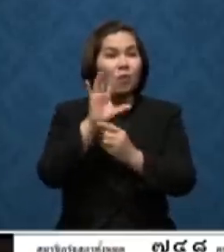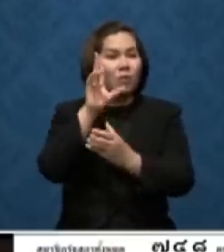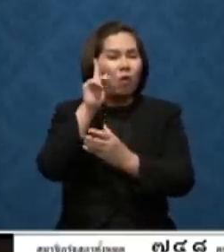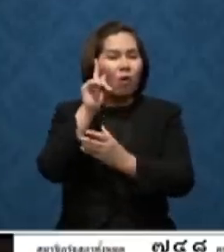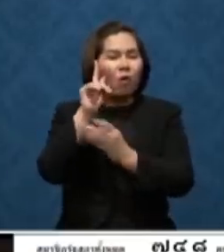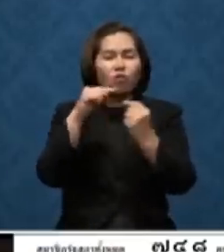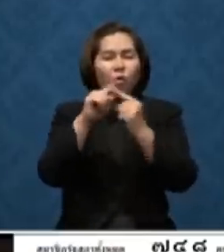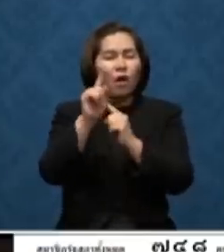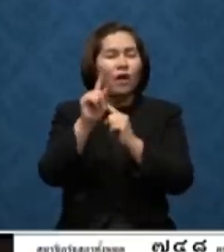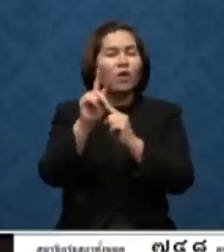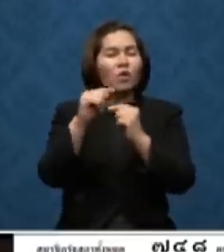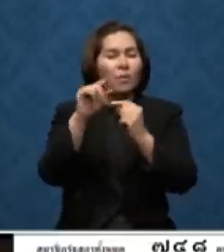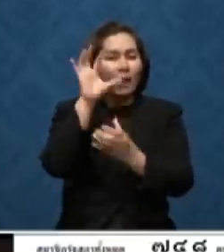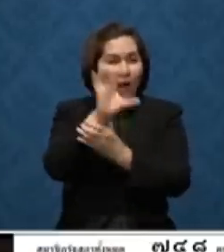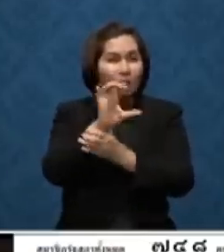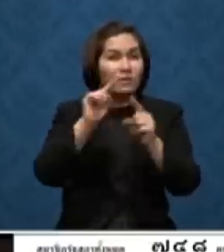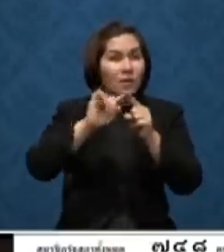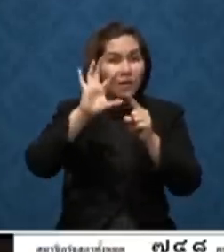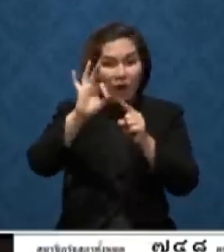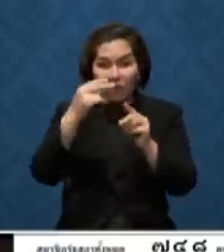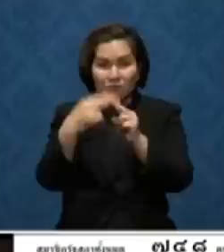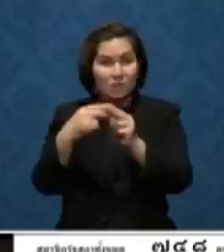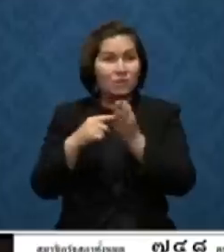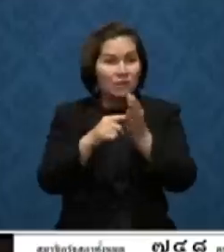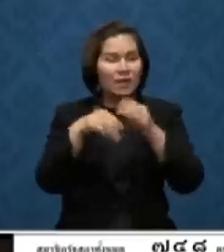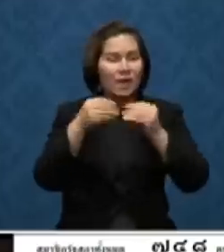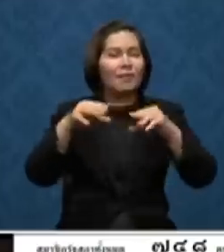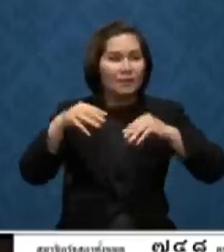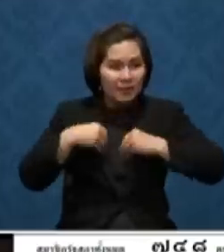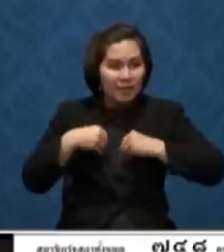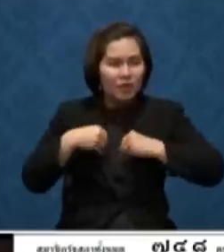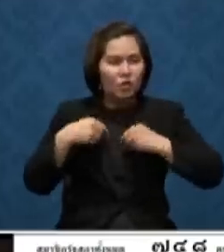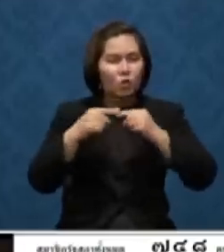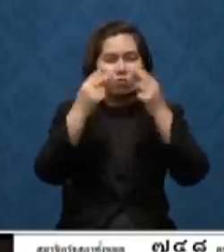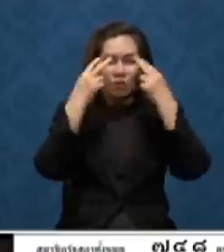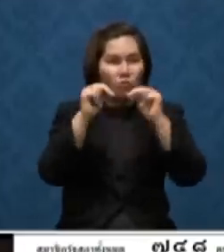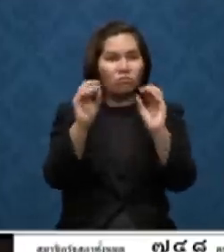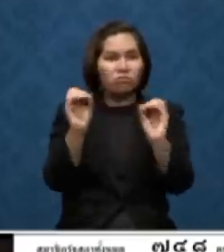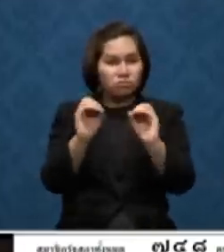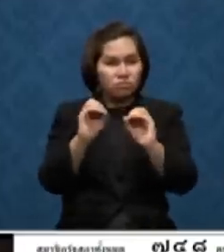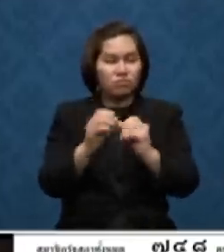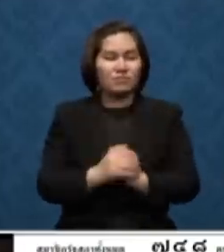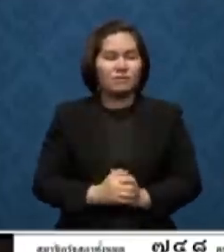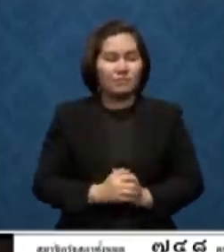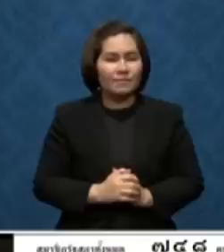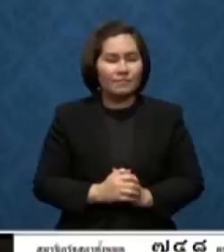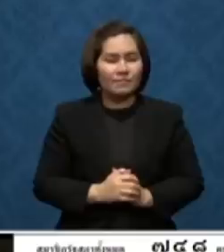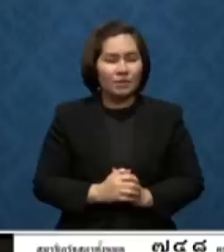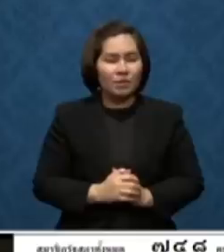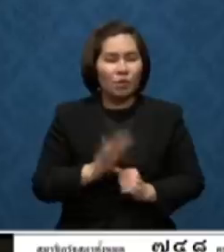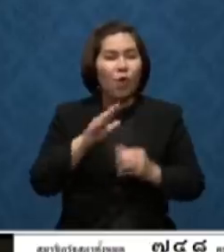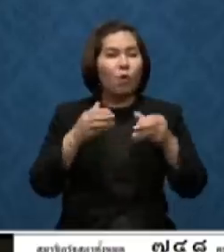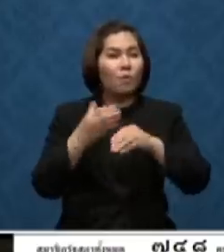ชัดเจนครับไม่มีคำว่าญัตติในการเสนอชื่อให้ความเห็นชอบตัวนายกรัฐมนตรีในครั้งแรกในบัญชีของพรรคการเมือง